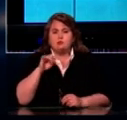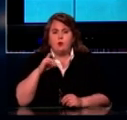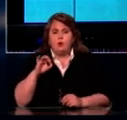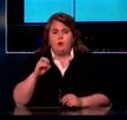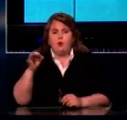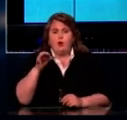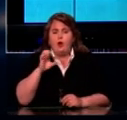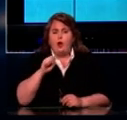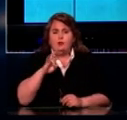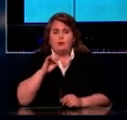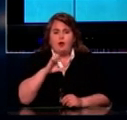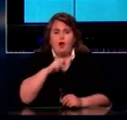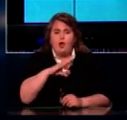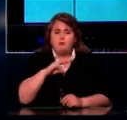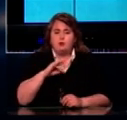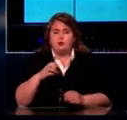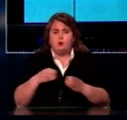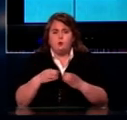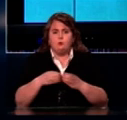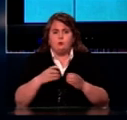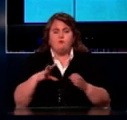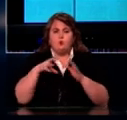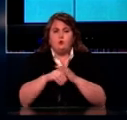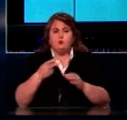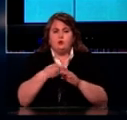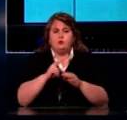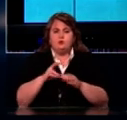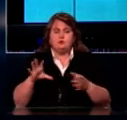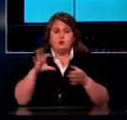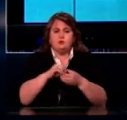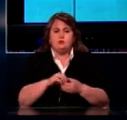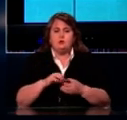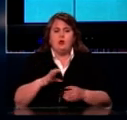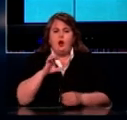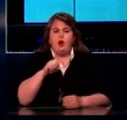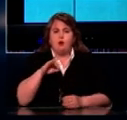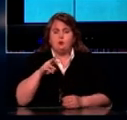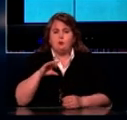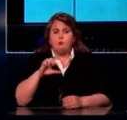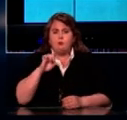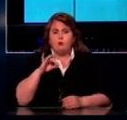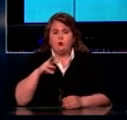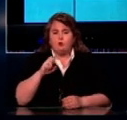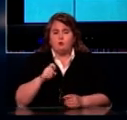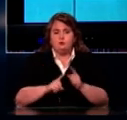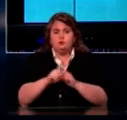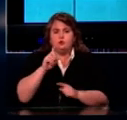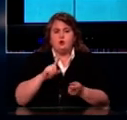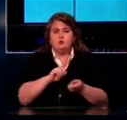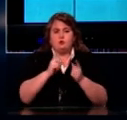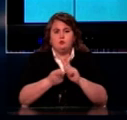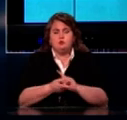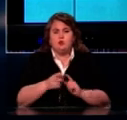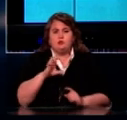не аминогруппа, которая входит в это соединение. Итак, атомы брома начинают